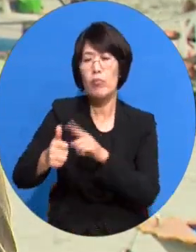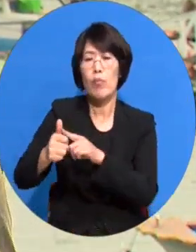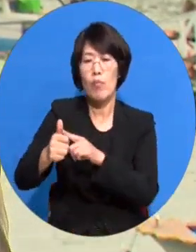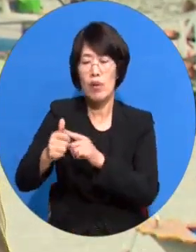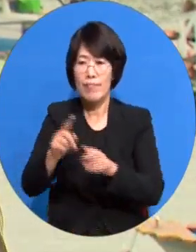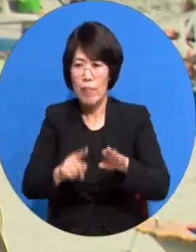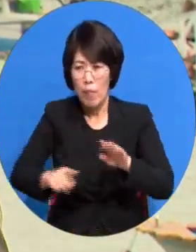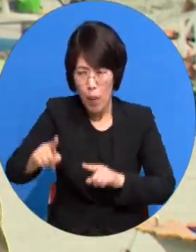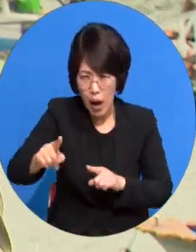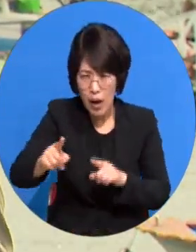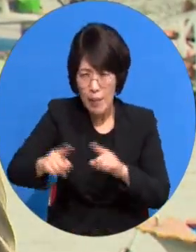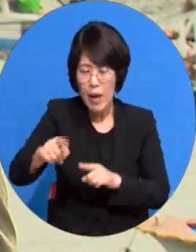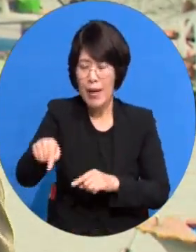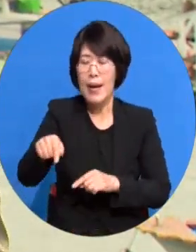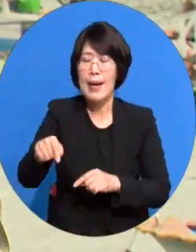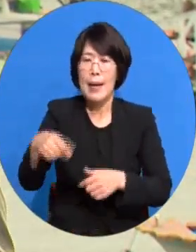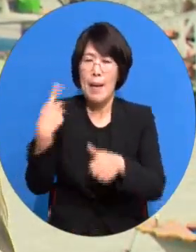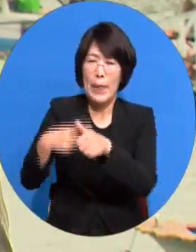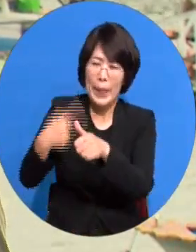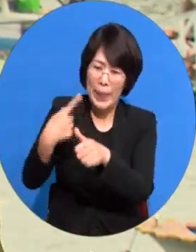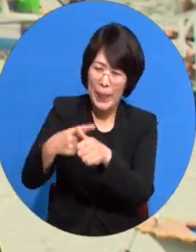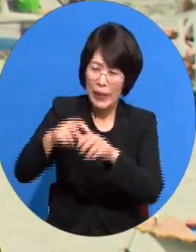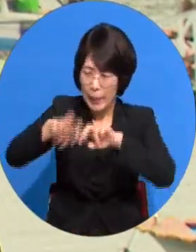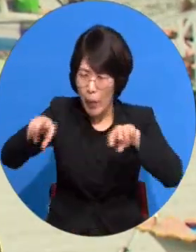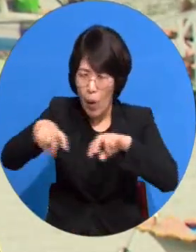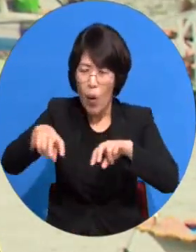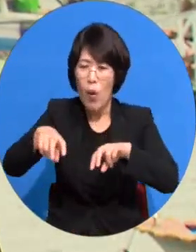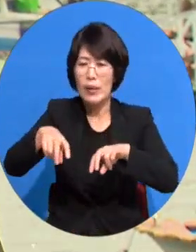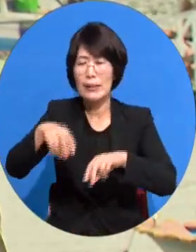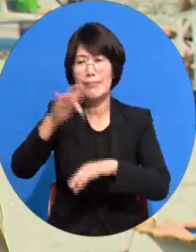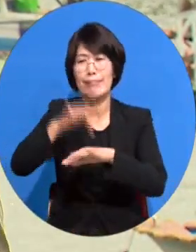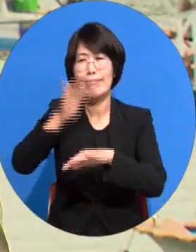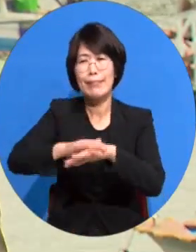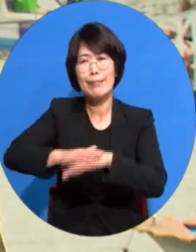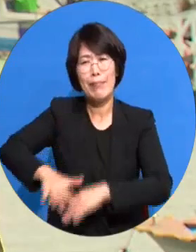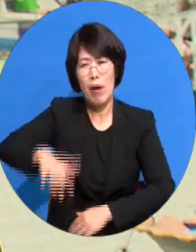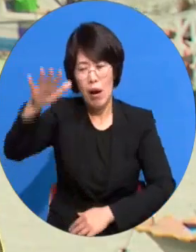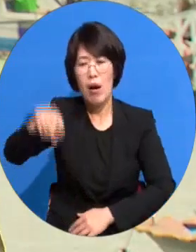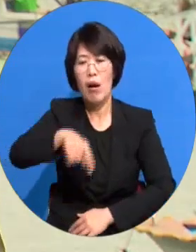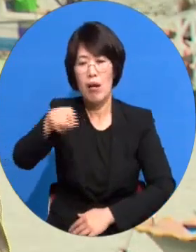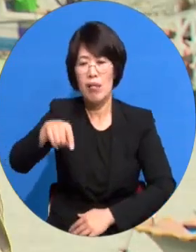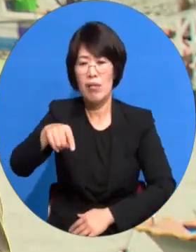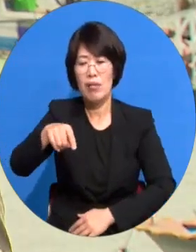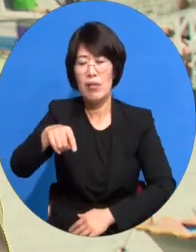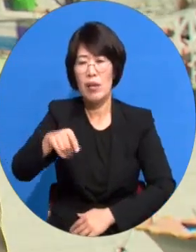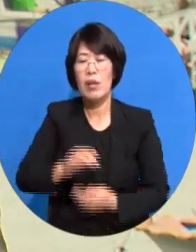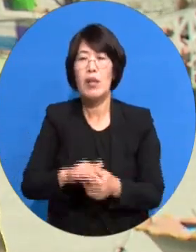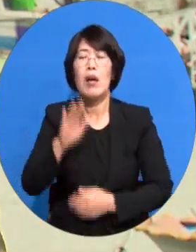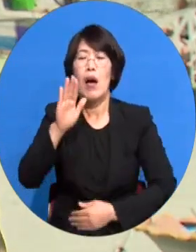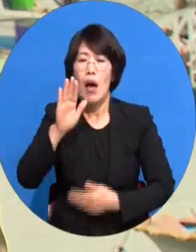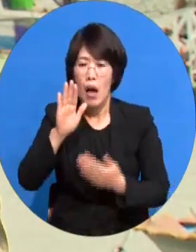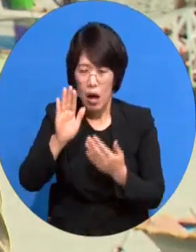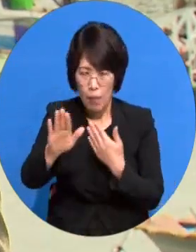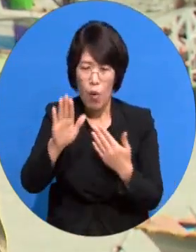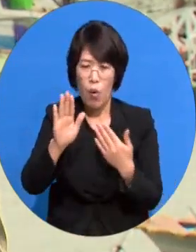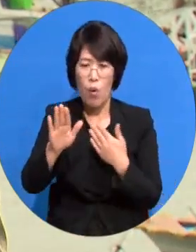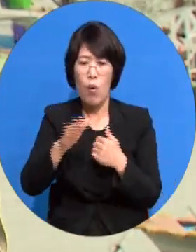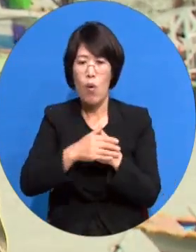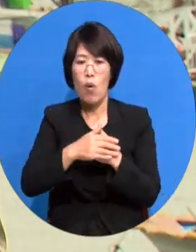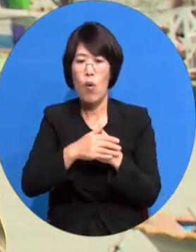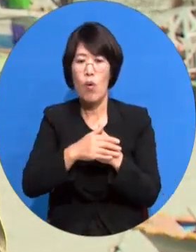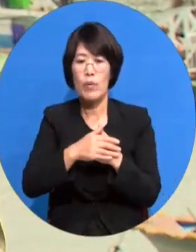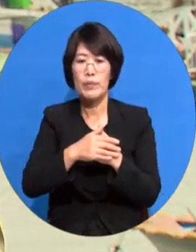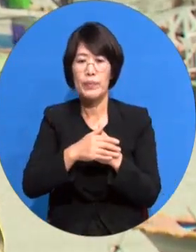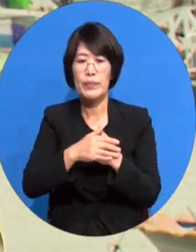나타내는 그런 부분이 생기면 또 여지없이 또 들춰내는 이런 것은 좀 고질적으로 돼버린 것 같은데 이런